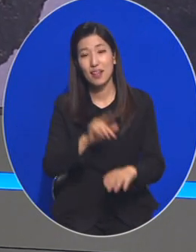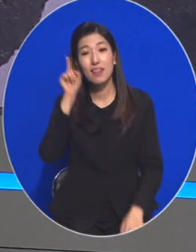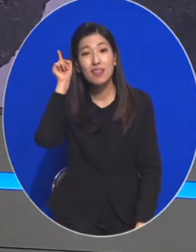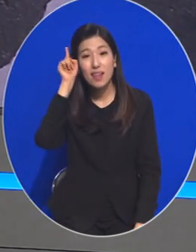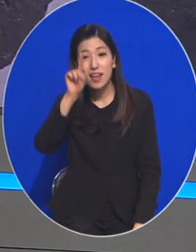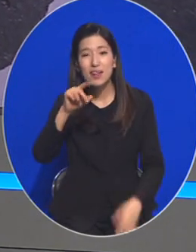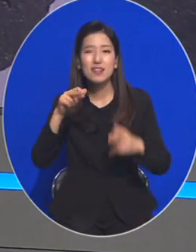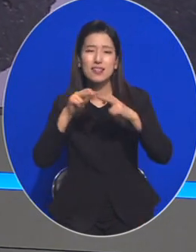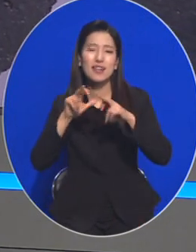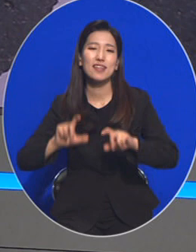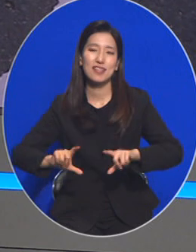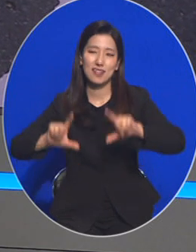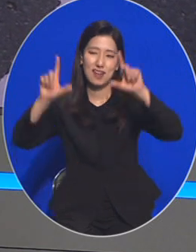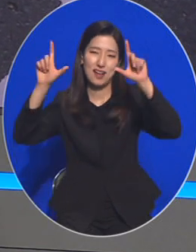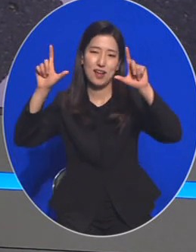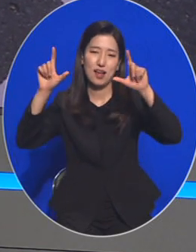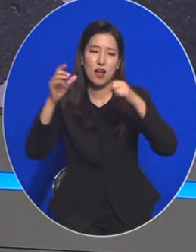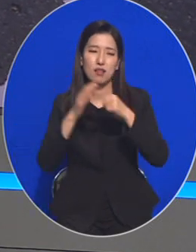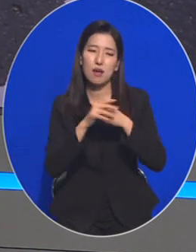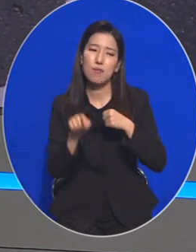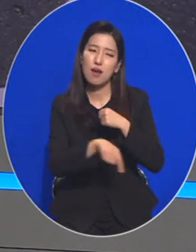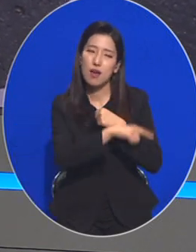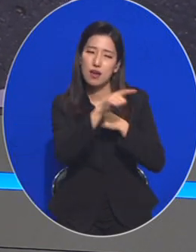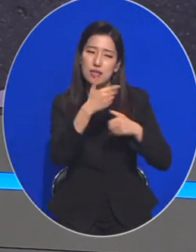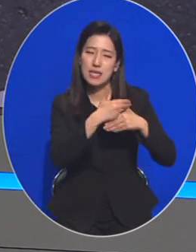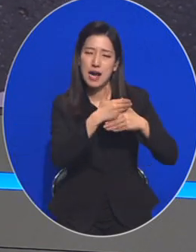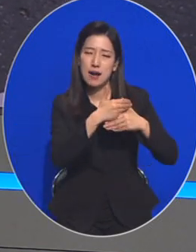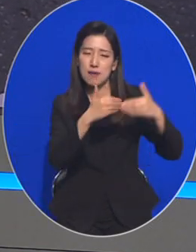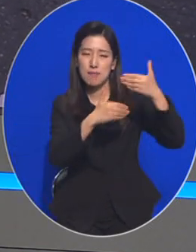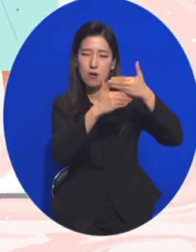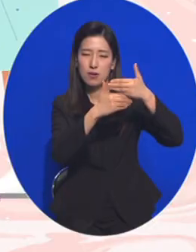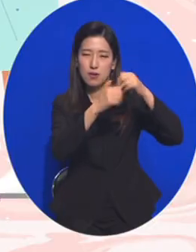앞두고 이 배리어 프리에 대해서 생각해보면 어떨까요?